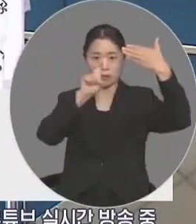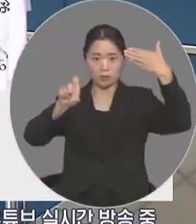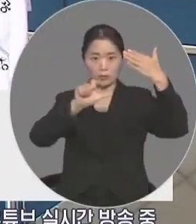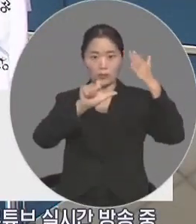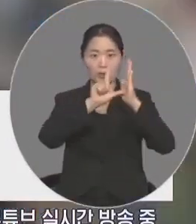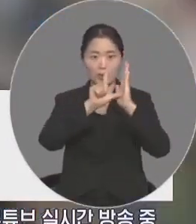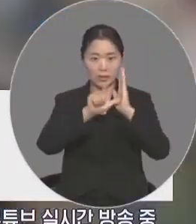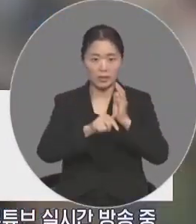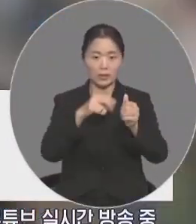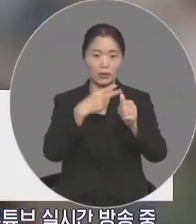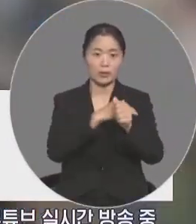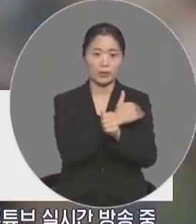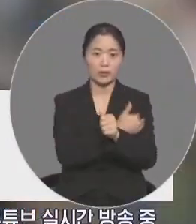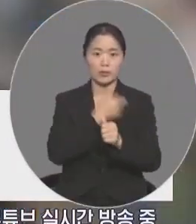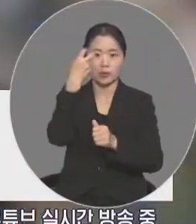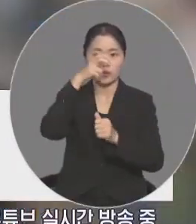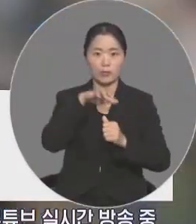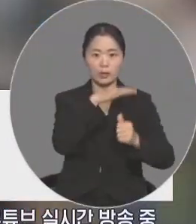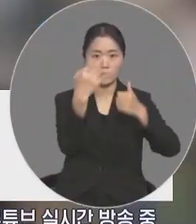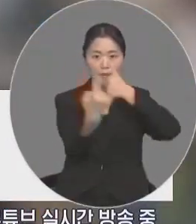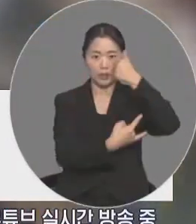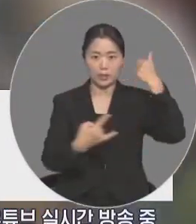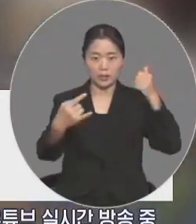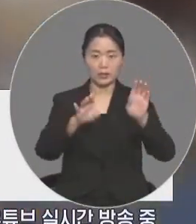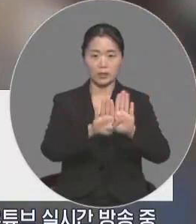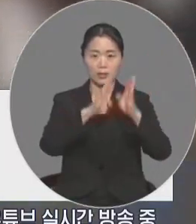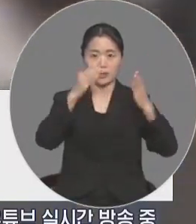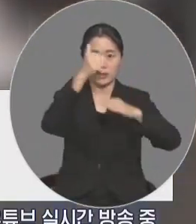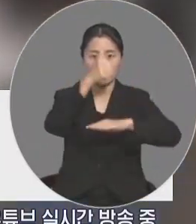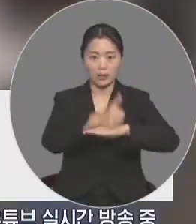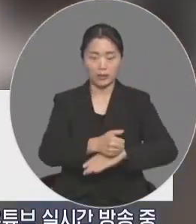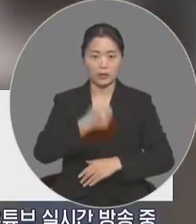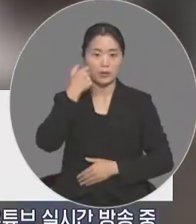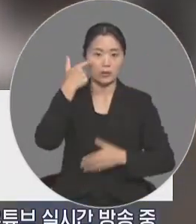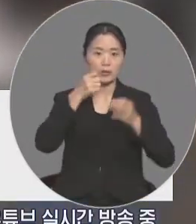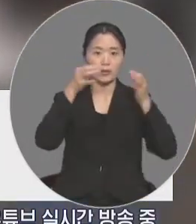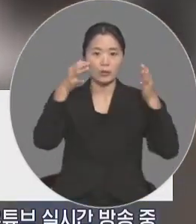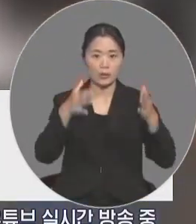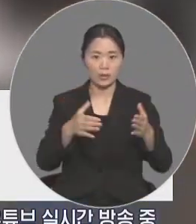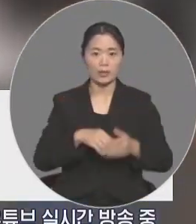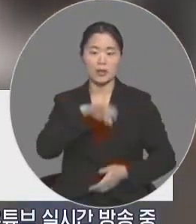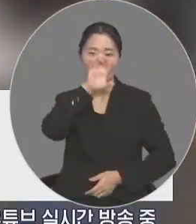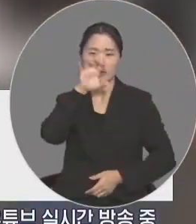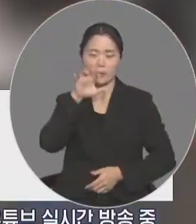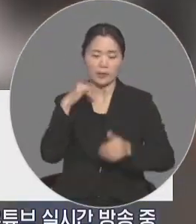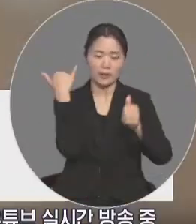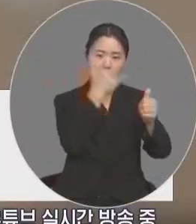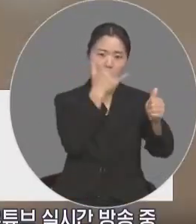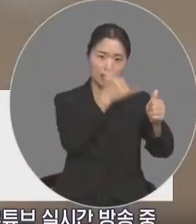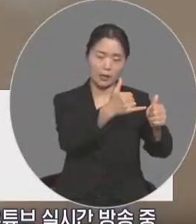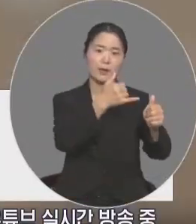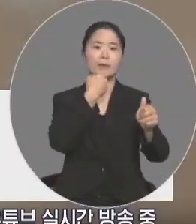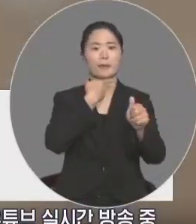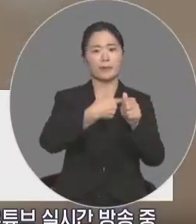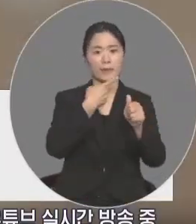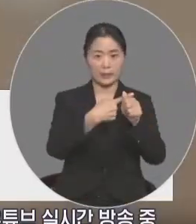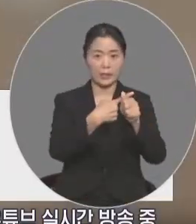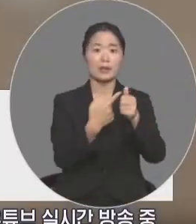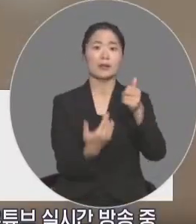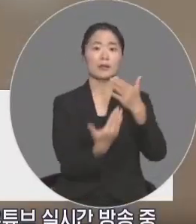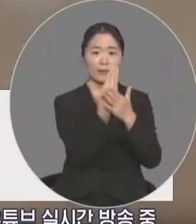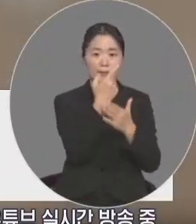보호 위원회를 개최한 결과 해당 학부모가 약 6개월 동안 반복적으로 전화를 걸어 모욕적인 언행을 한